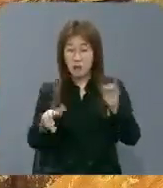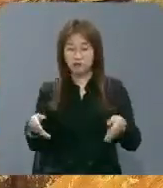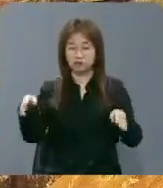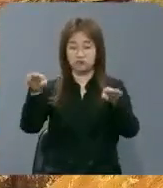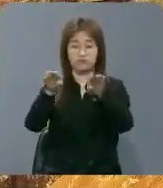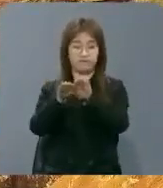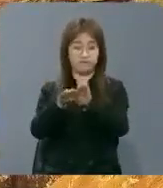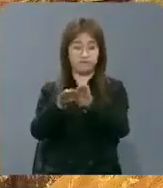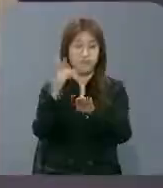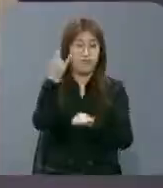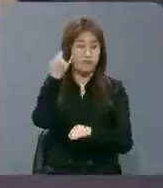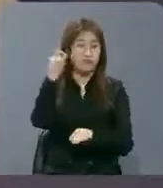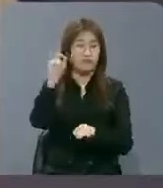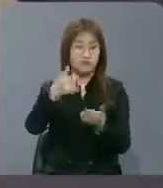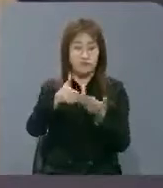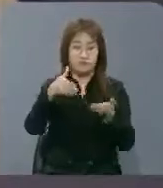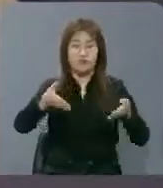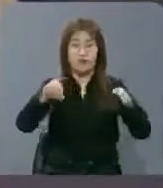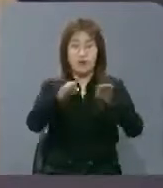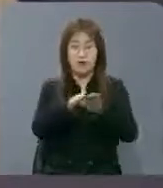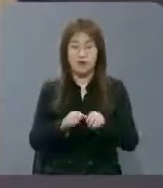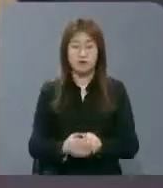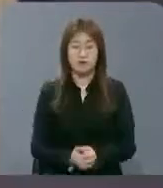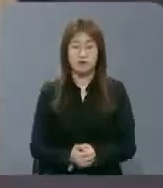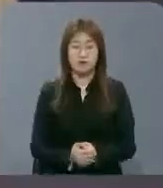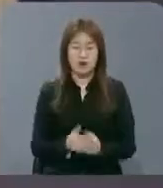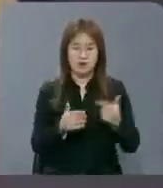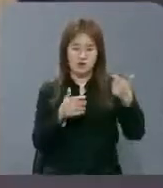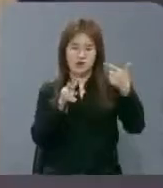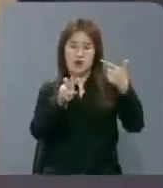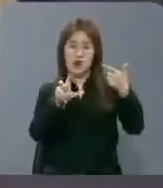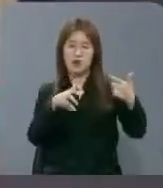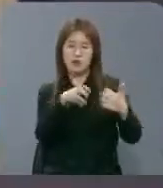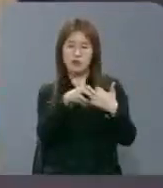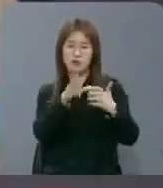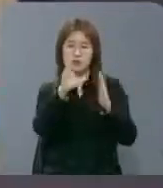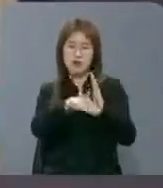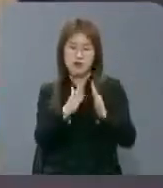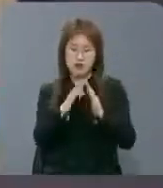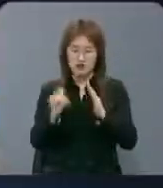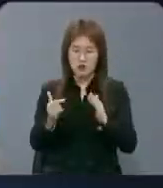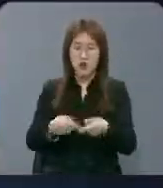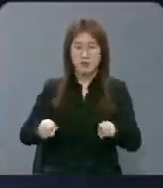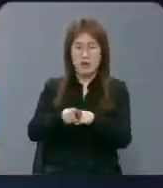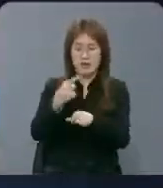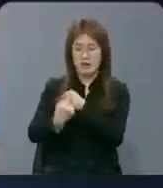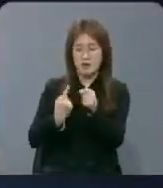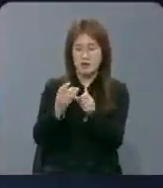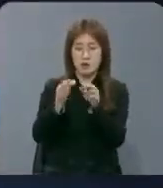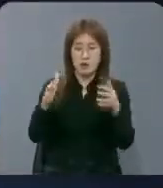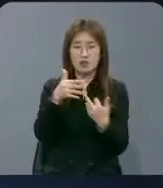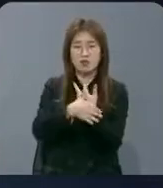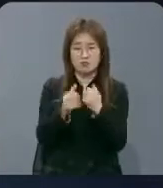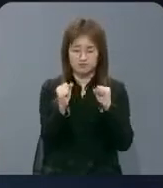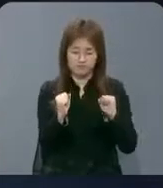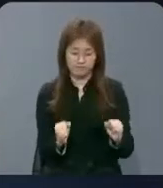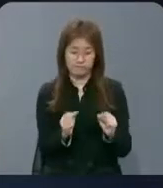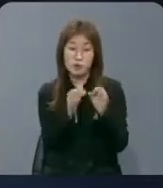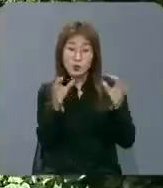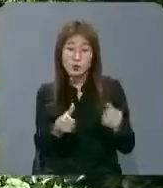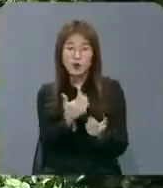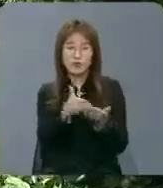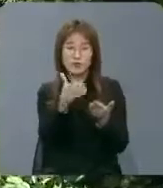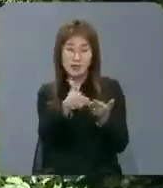이중섭 미술관 입니다 6.25 전쟁 당시 가족들과 함께 1년 남짓 서귀포에 머물며 그림을